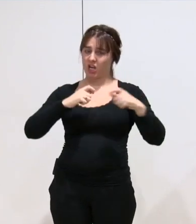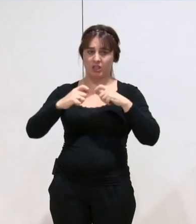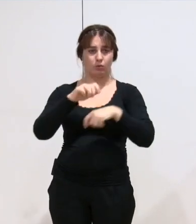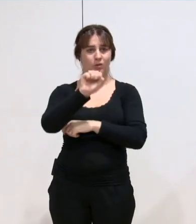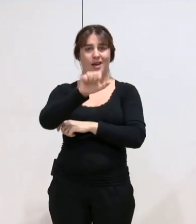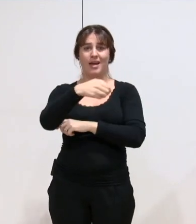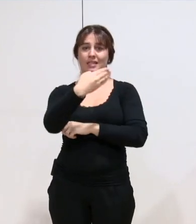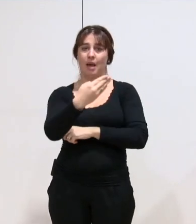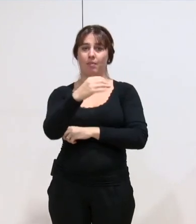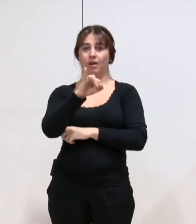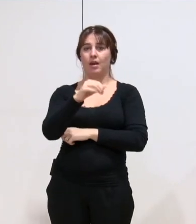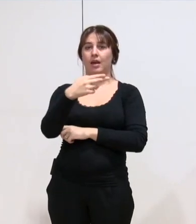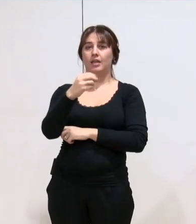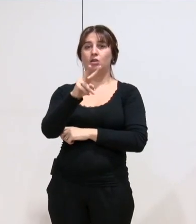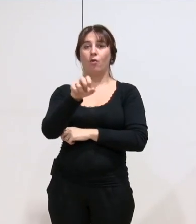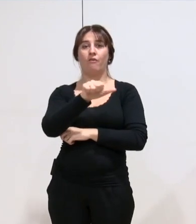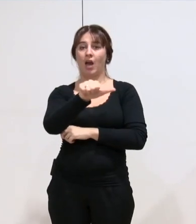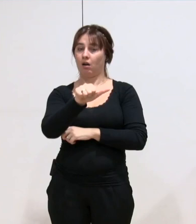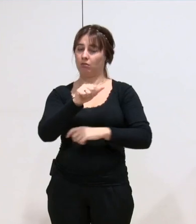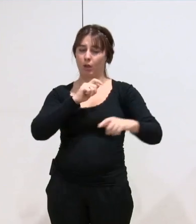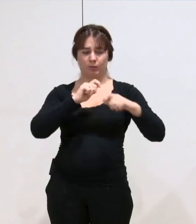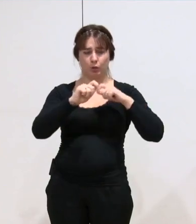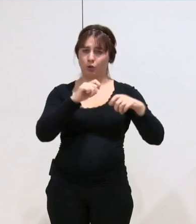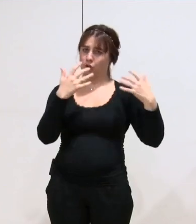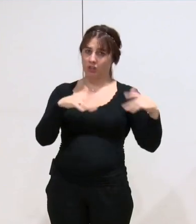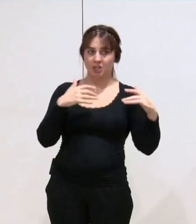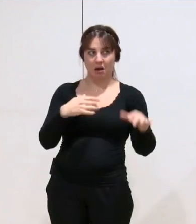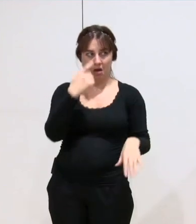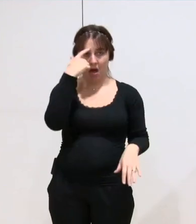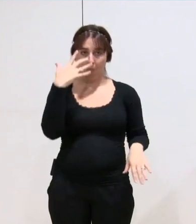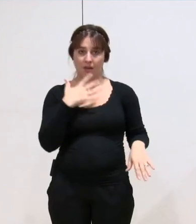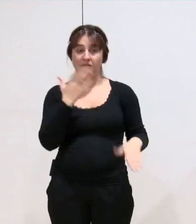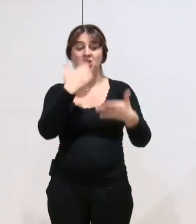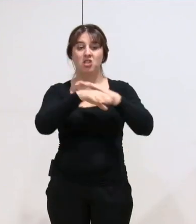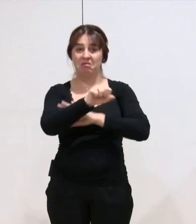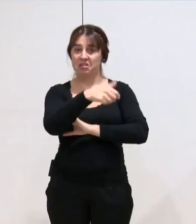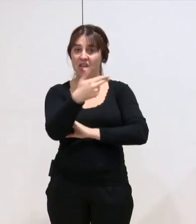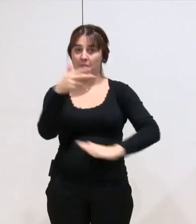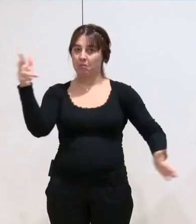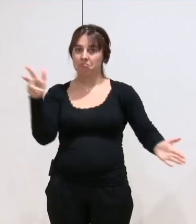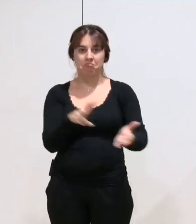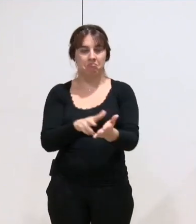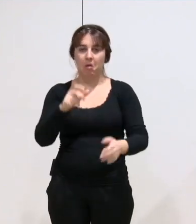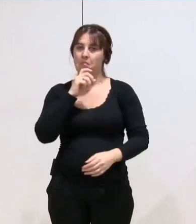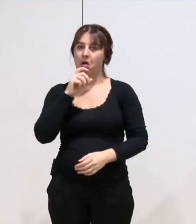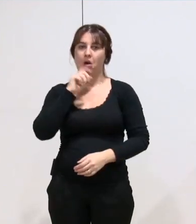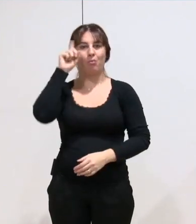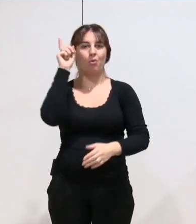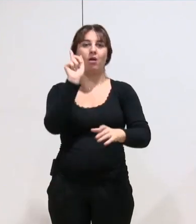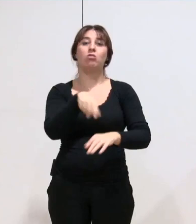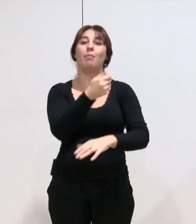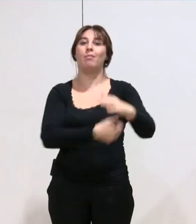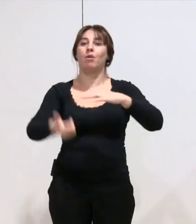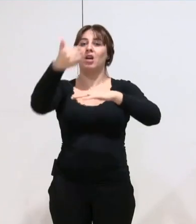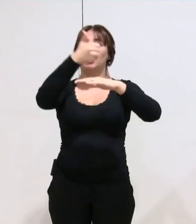Et je ne crois pas que nous ayons d'ailleurs définitivement conclu dans la SEM, puisque le directeur général devait revenir devant